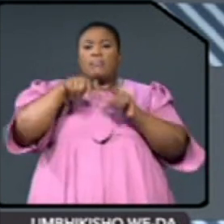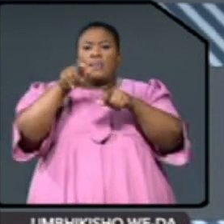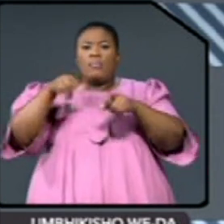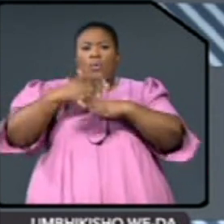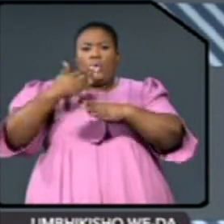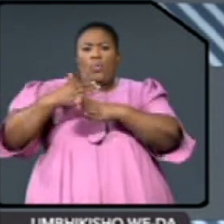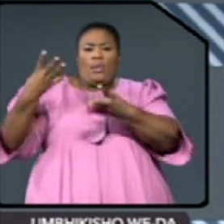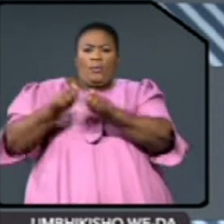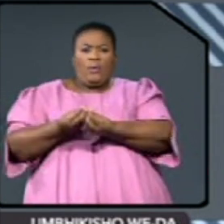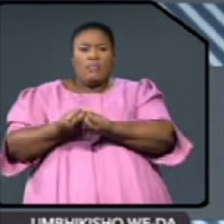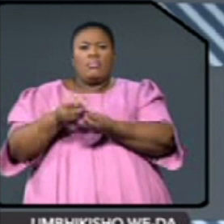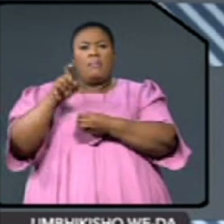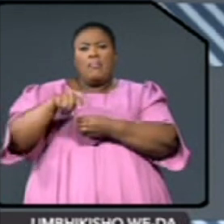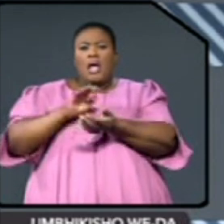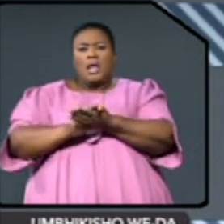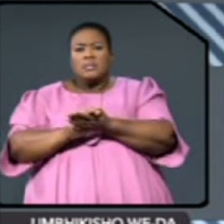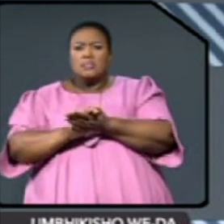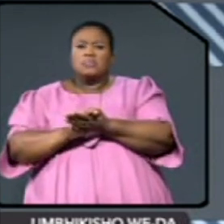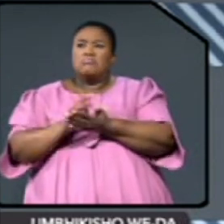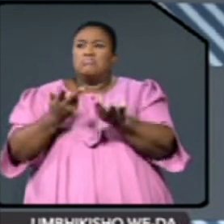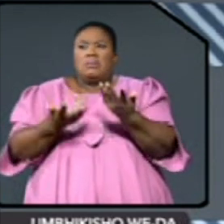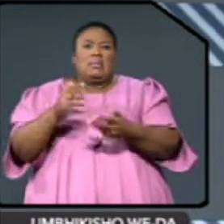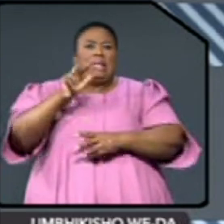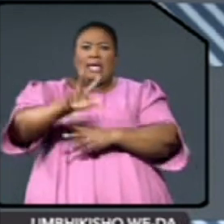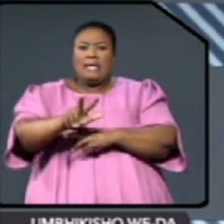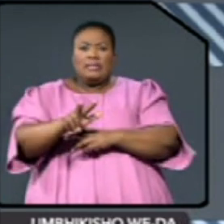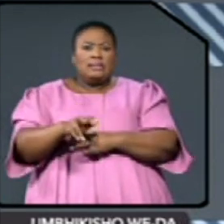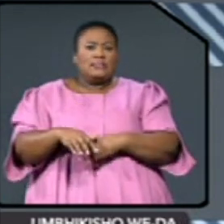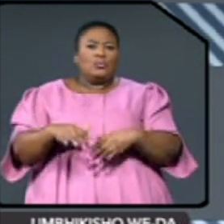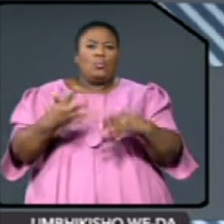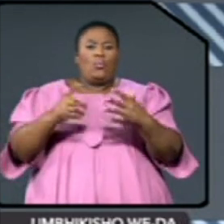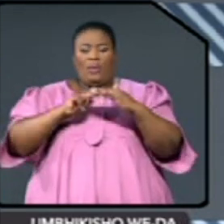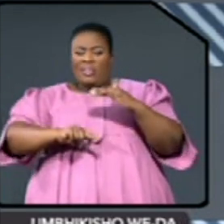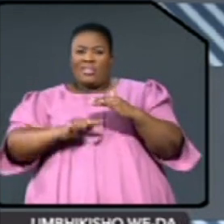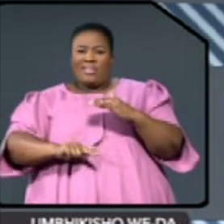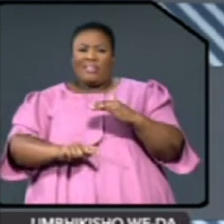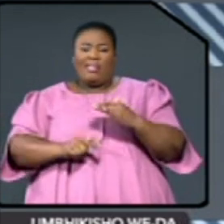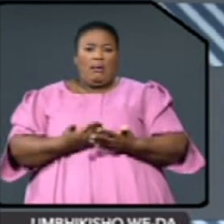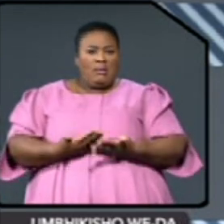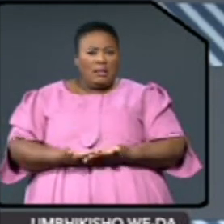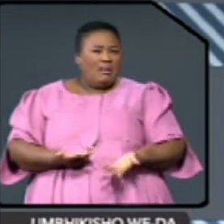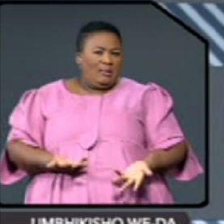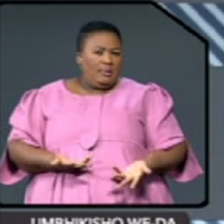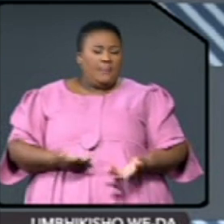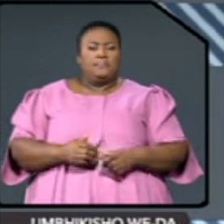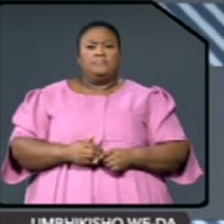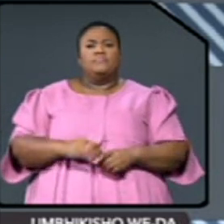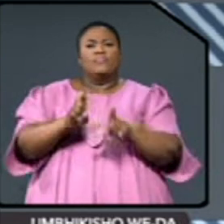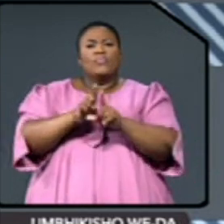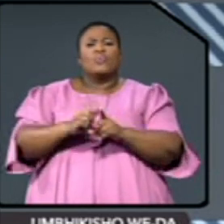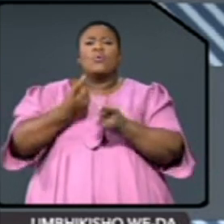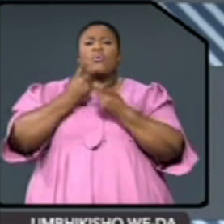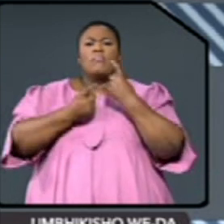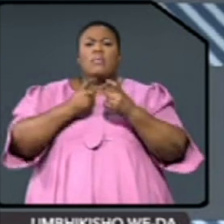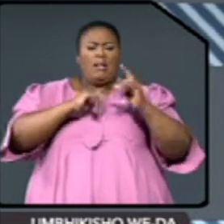ngaba shakalombili kunokuthi kube a less amount. Bakhala ngokuthi